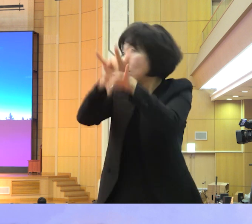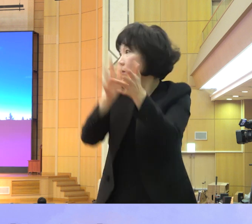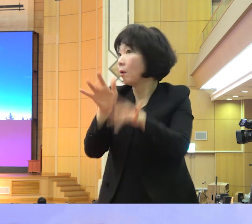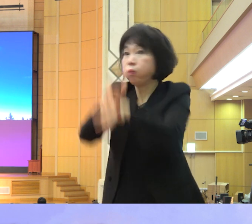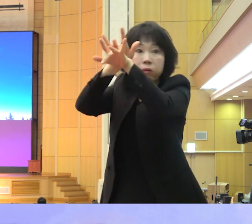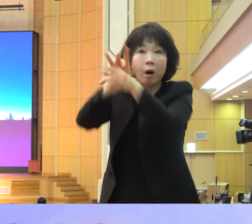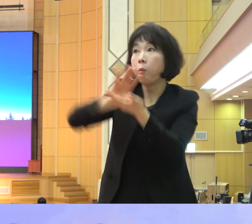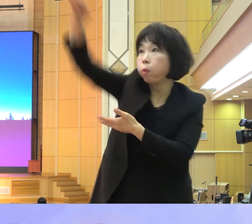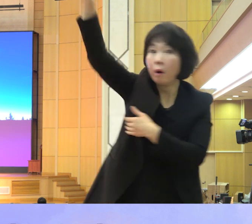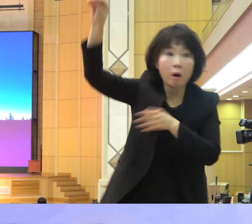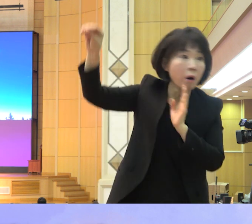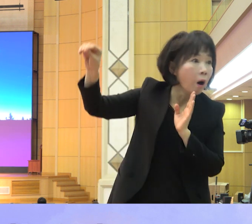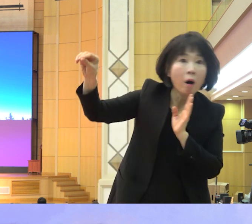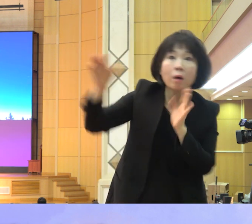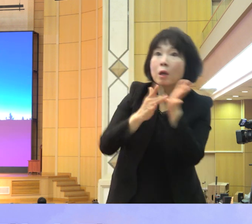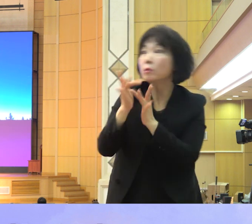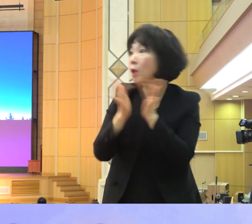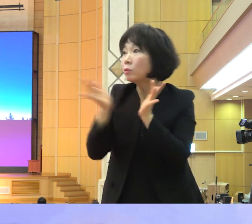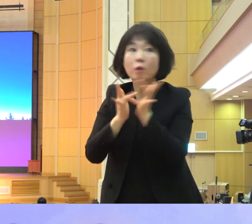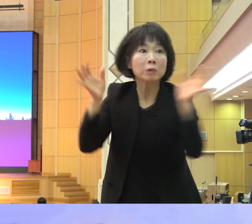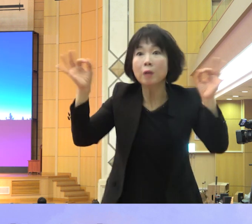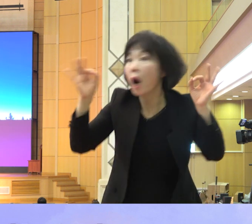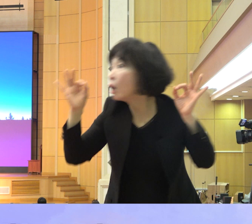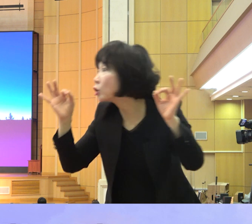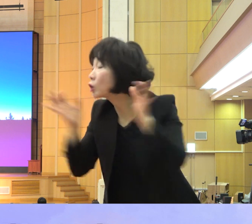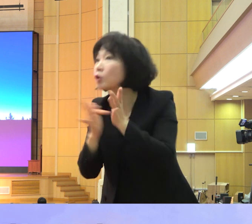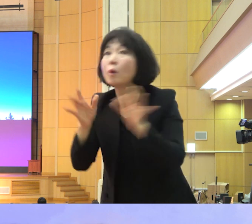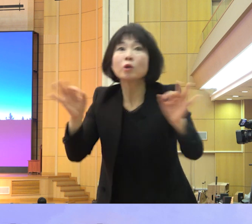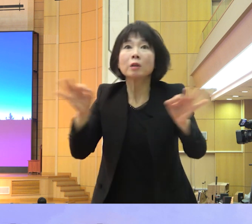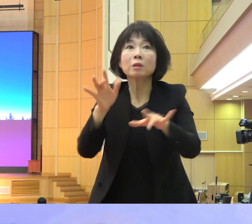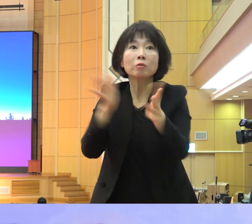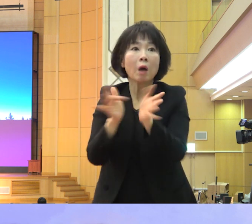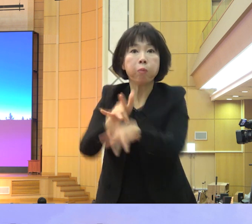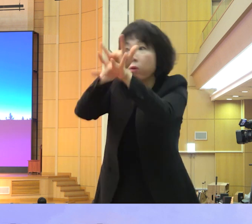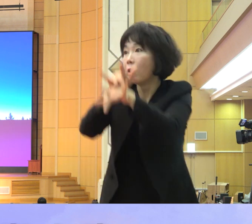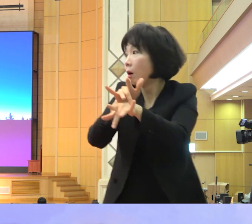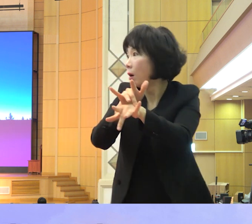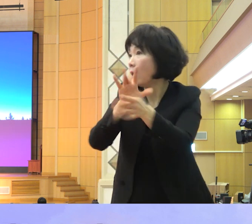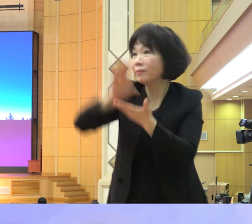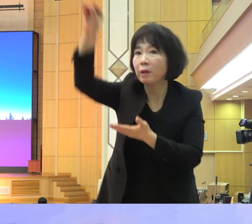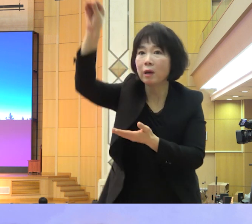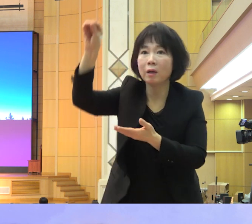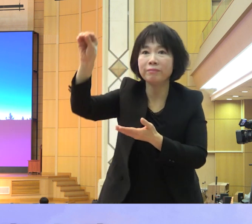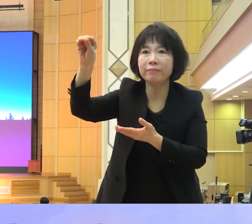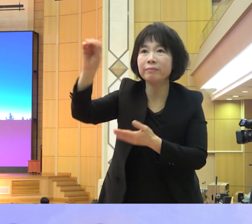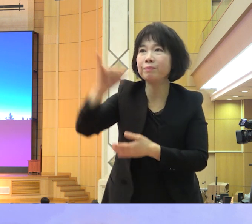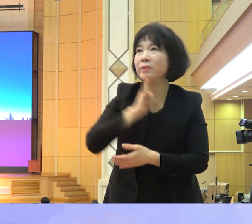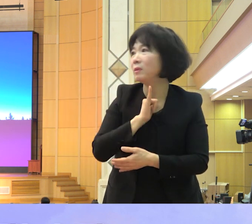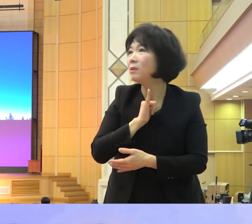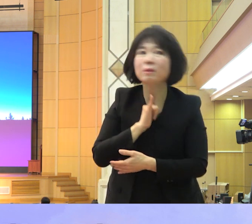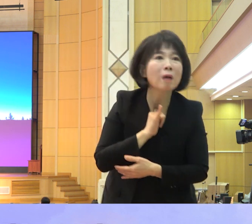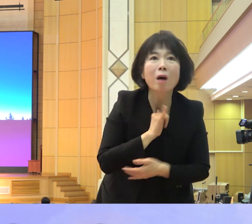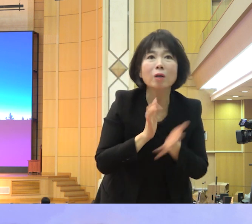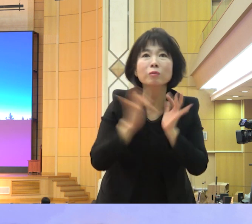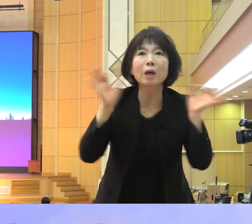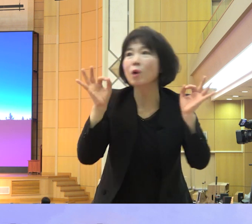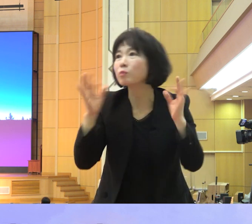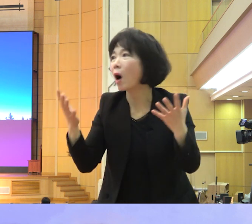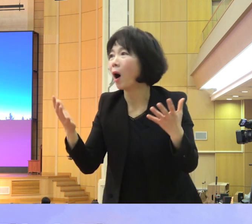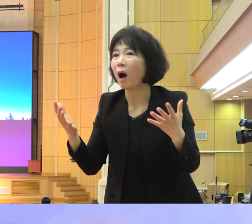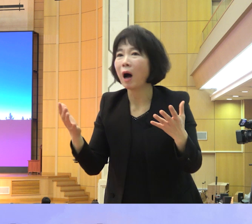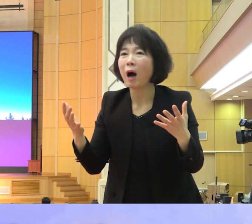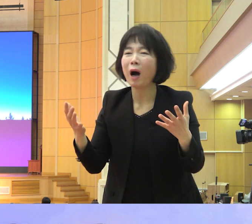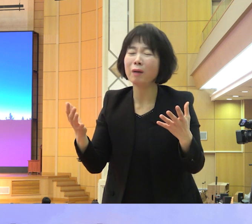가시네? 그러니까 그 병자들이 어떻게 하면 좋아요? 어쨌든 예수님께 고침을 받아야 되겠으니까 그 많은